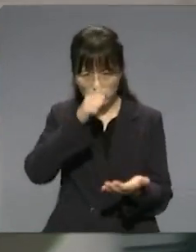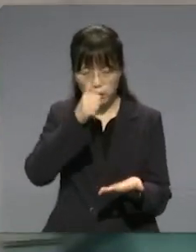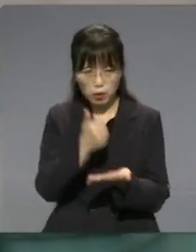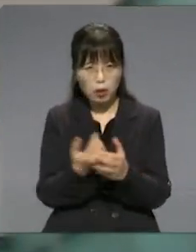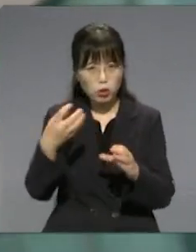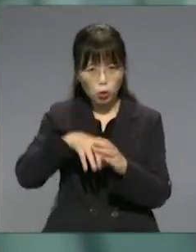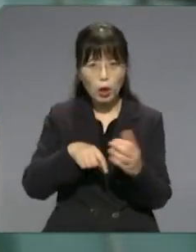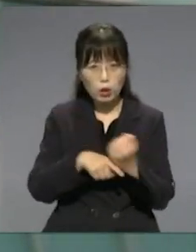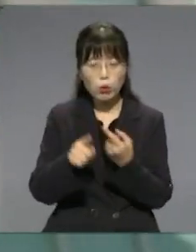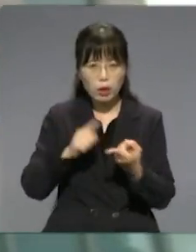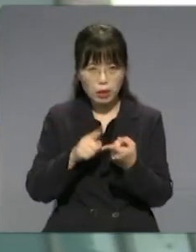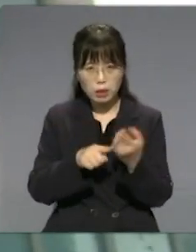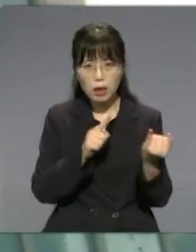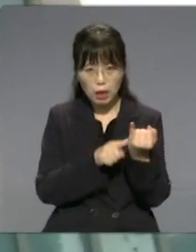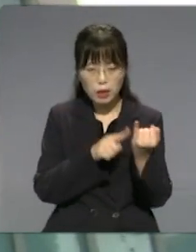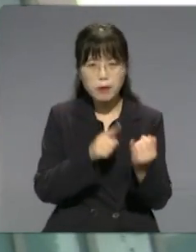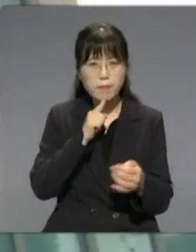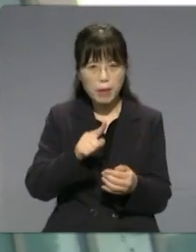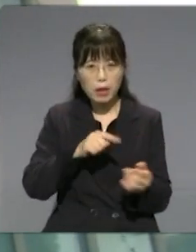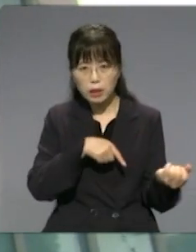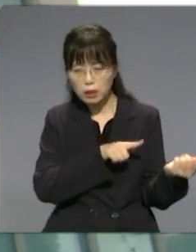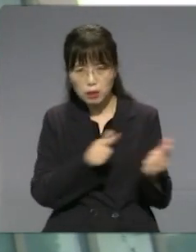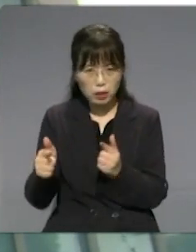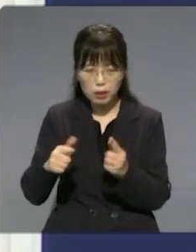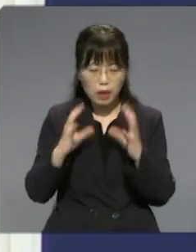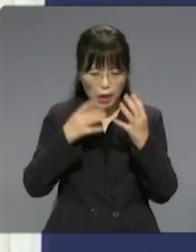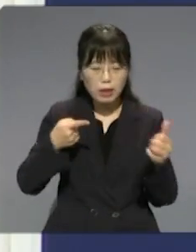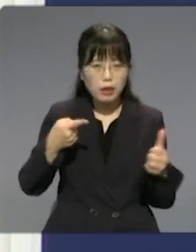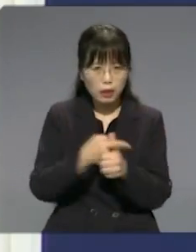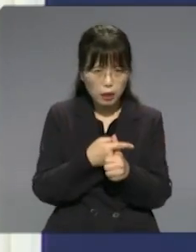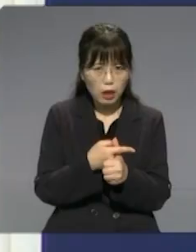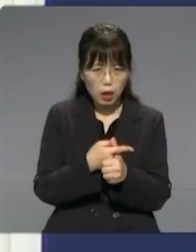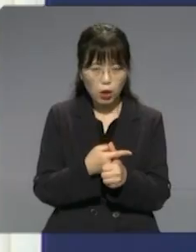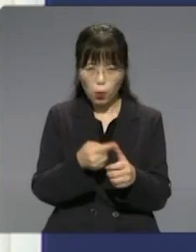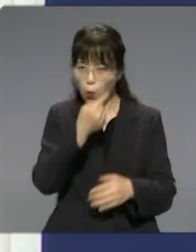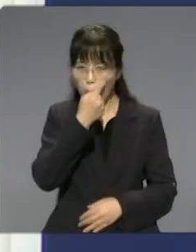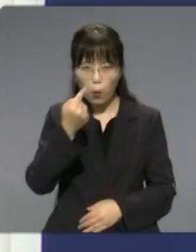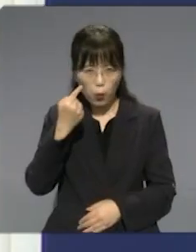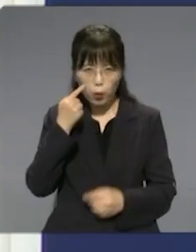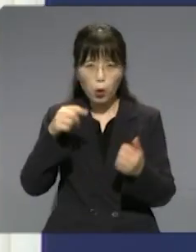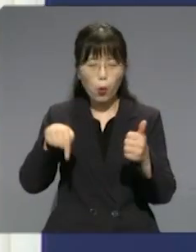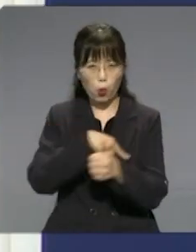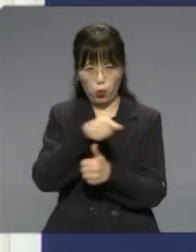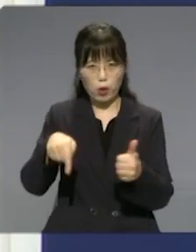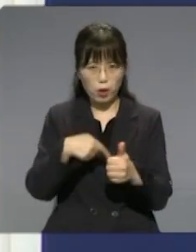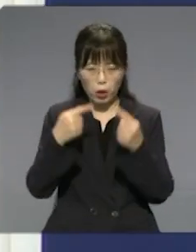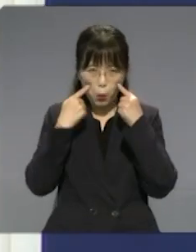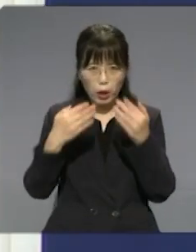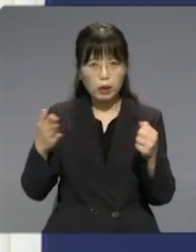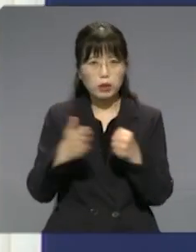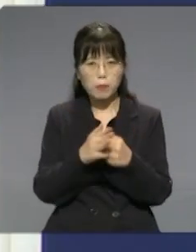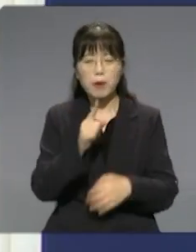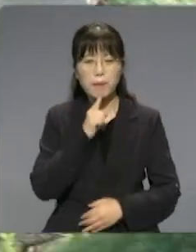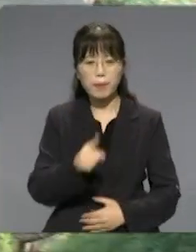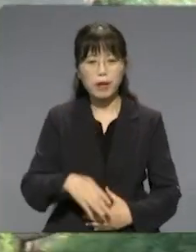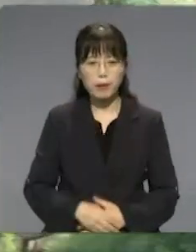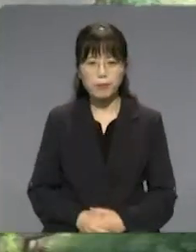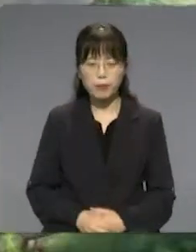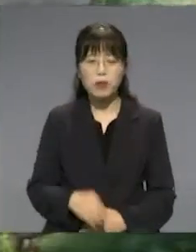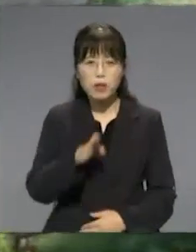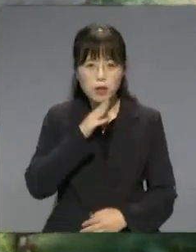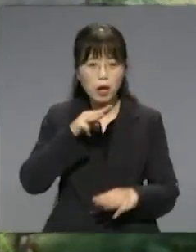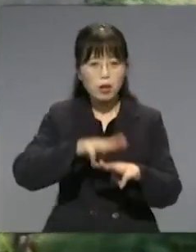적용한 이유에 대해 A씨 진술 등에서 아이를 살해한 유의미한 정황이 확인됐기 때문이라고 설명했습니다.